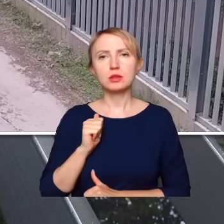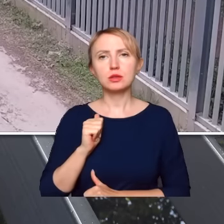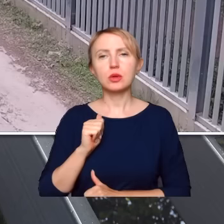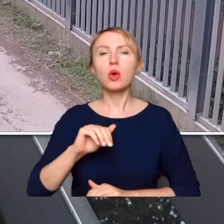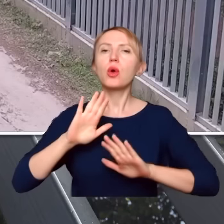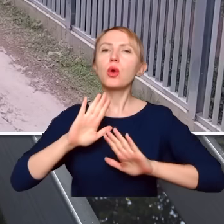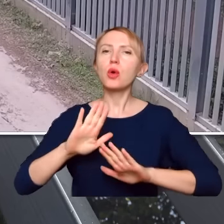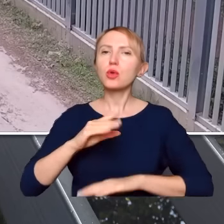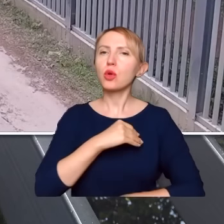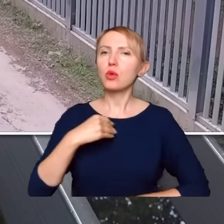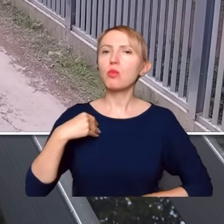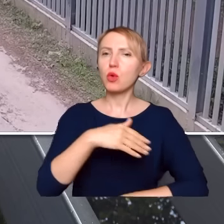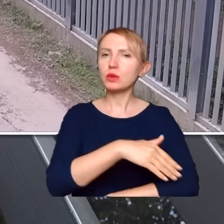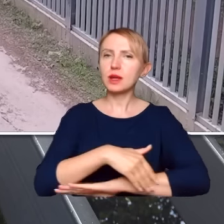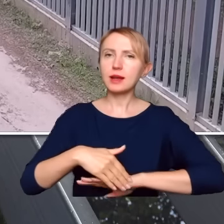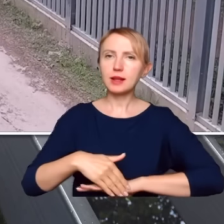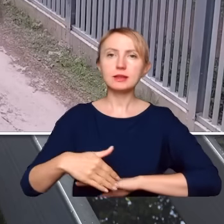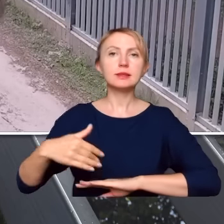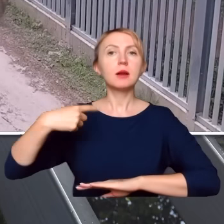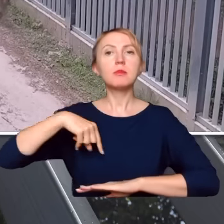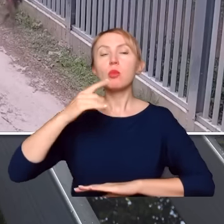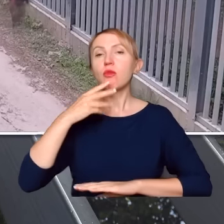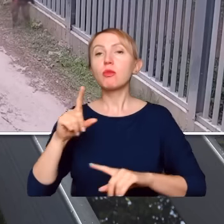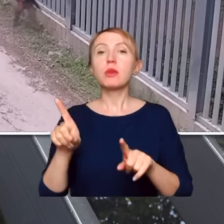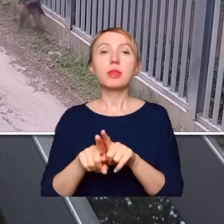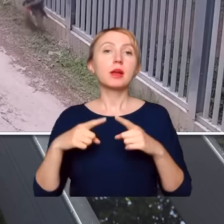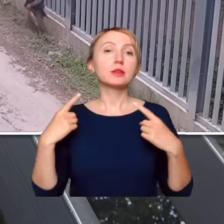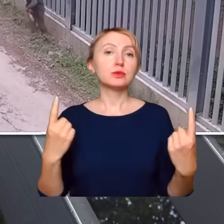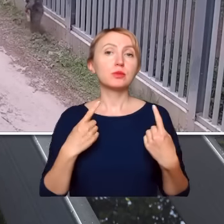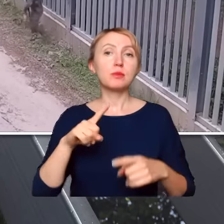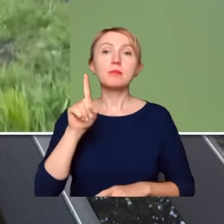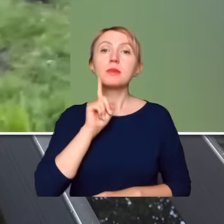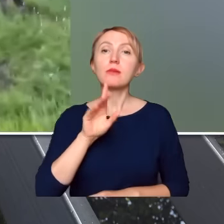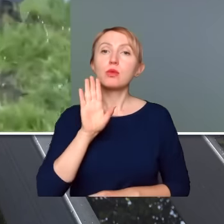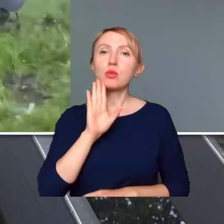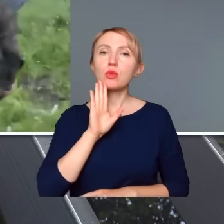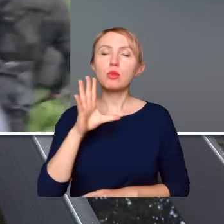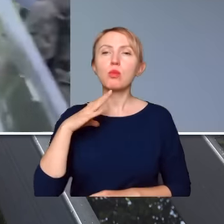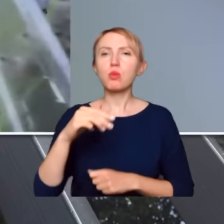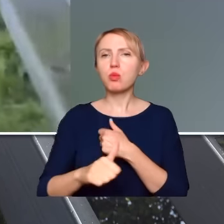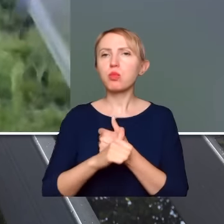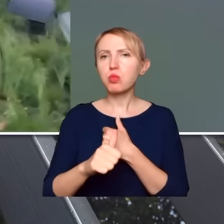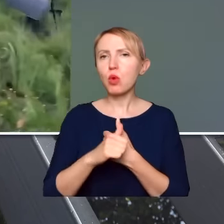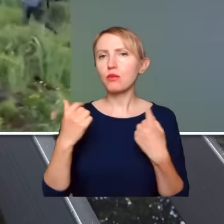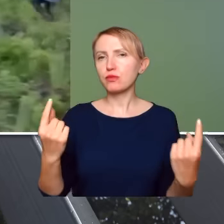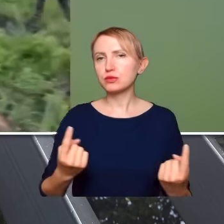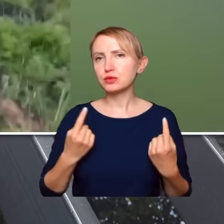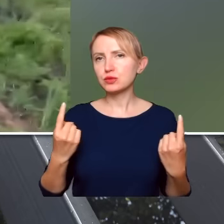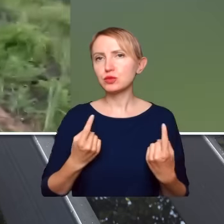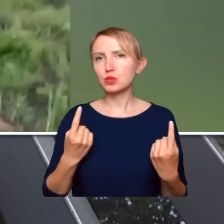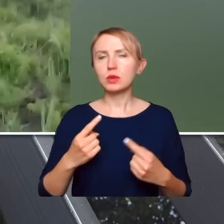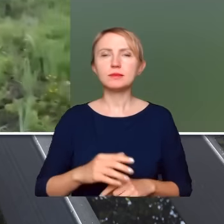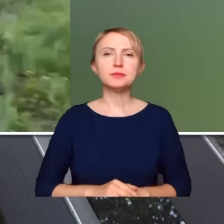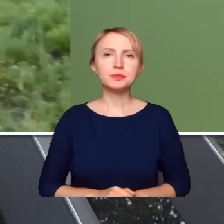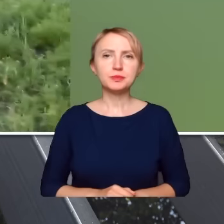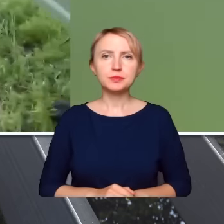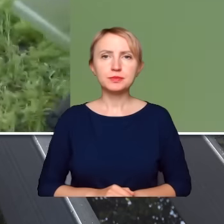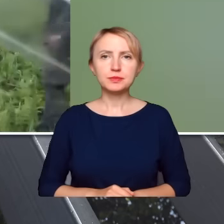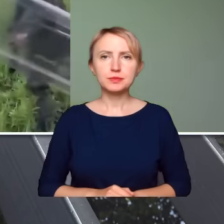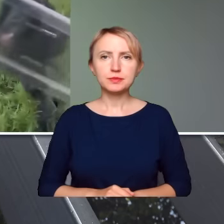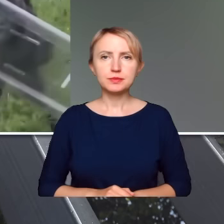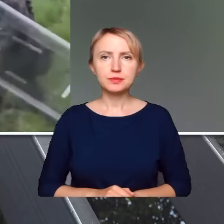naszej granicy. Mówimy także o tym, co najprawdopodobniej przyczyniło się do tej sytuacji. Stawiamy taką tezę, że